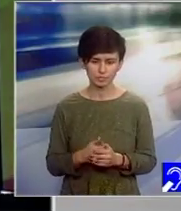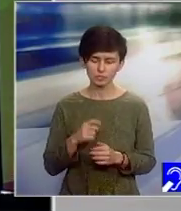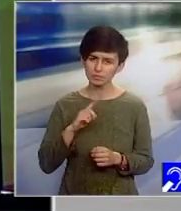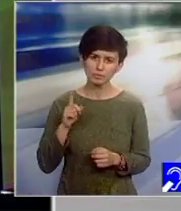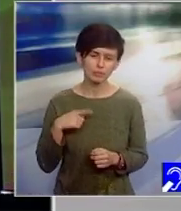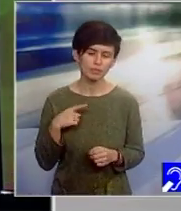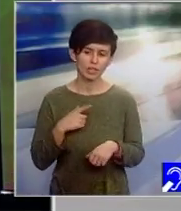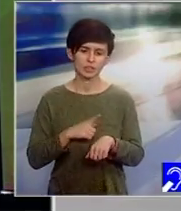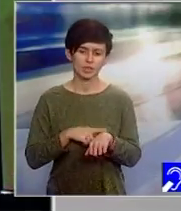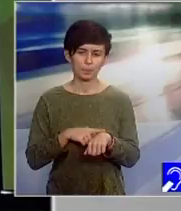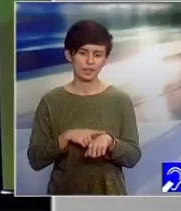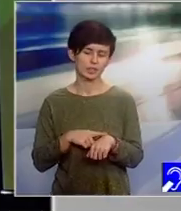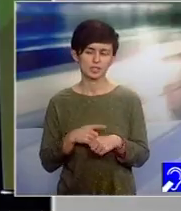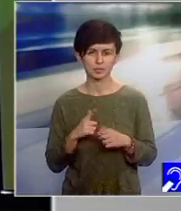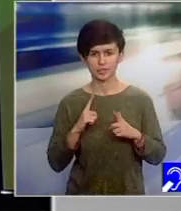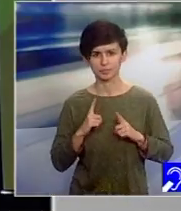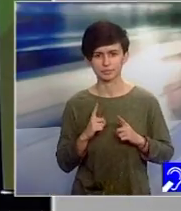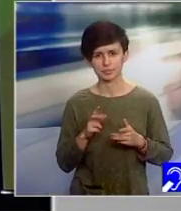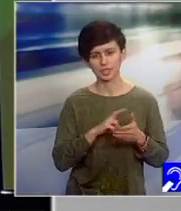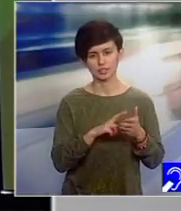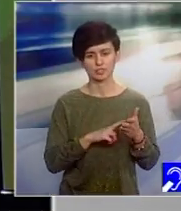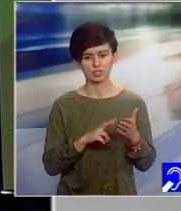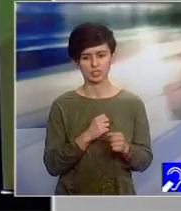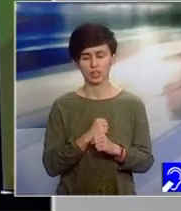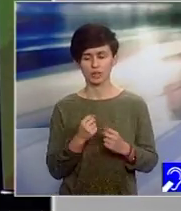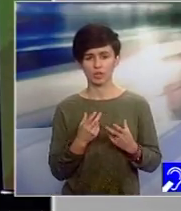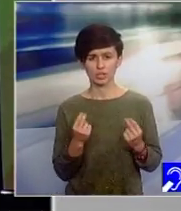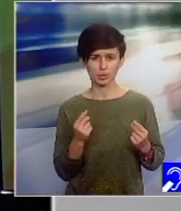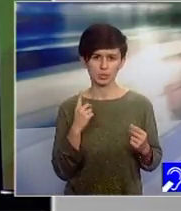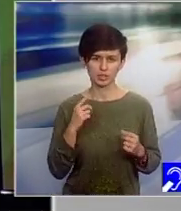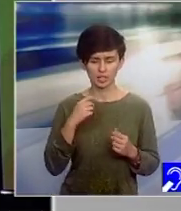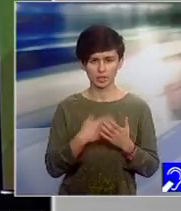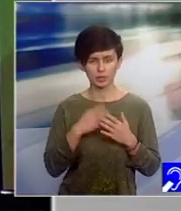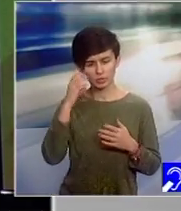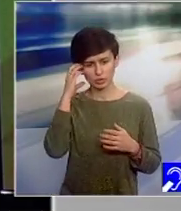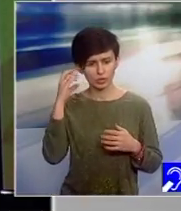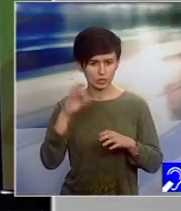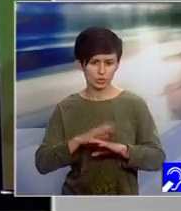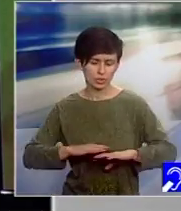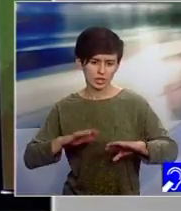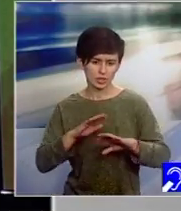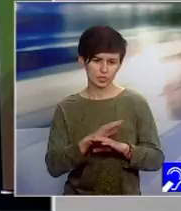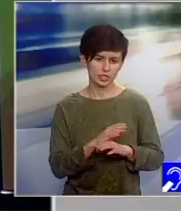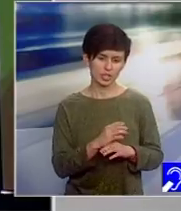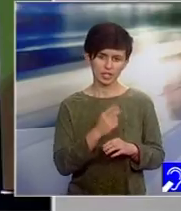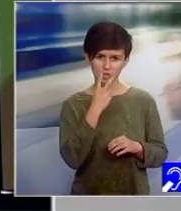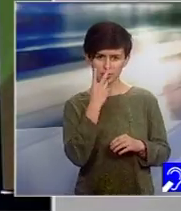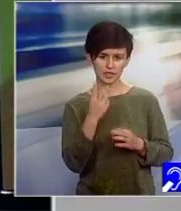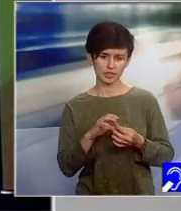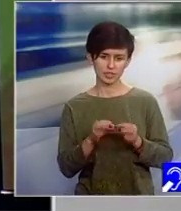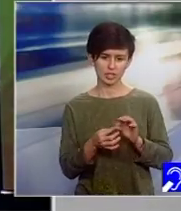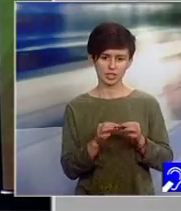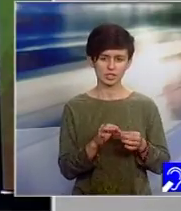să spunem, între ghilimele, obsesie istorică. Nu. Dar pentru cultura lor generală. Trec prin Cluj. Uite, acolo e zidul de pe Potaisa. Ce a fost? Turnul